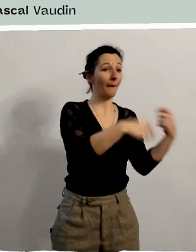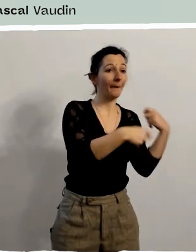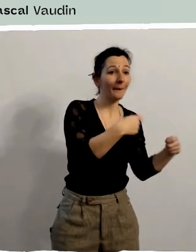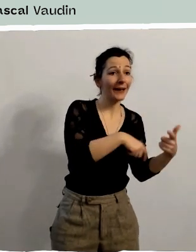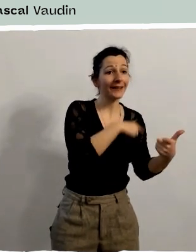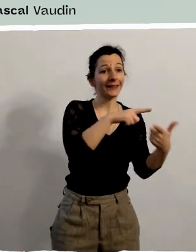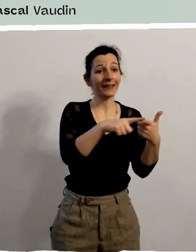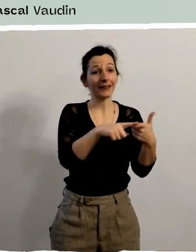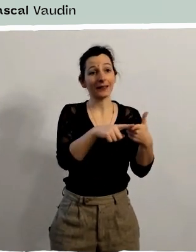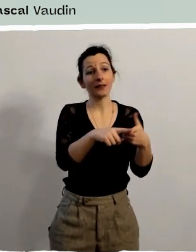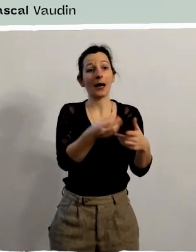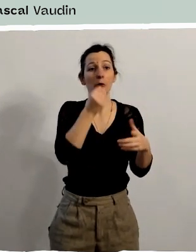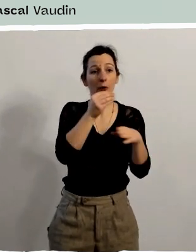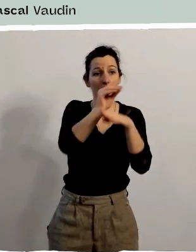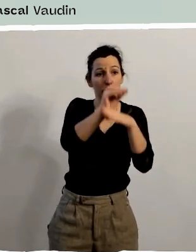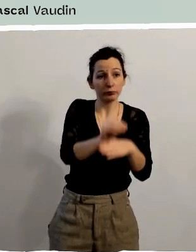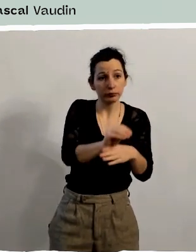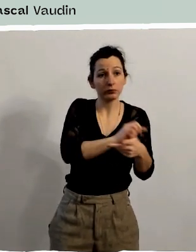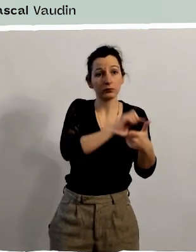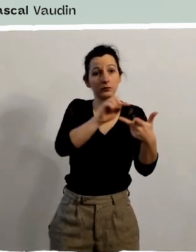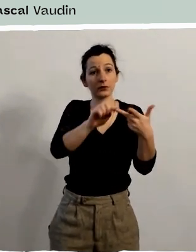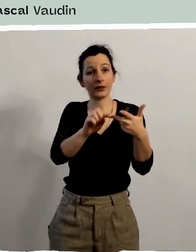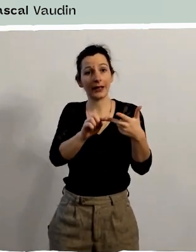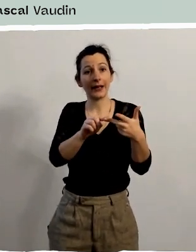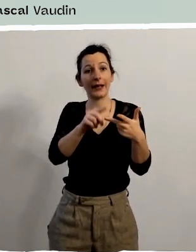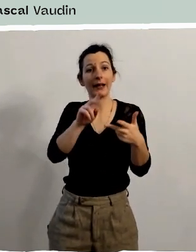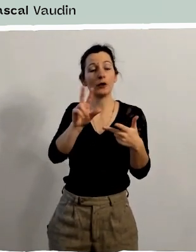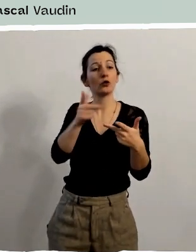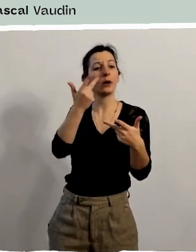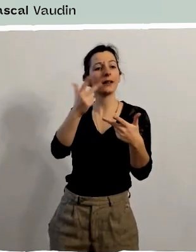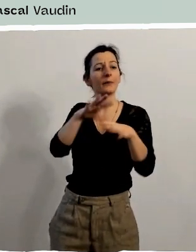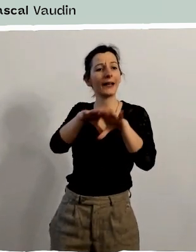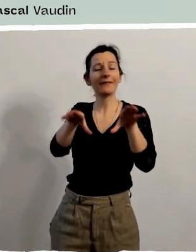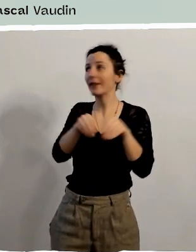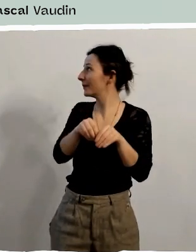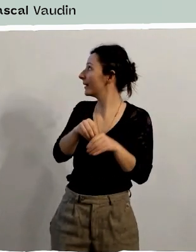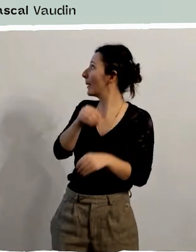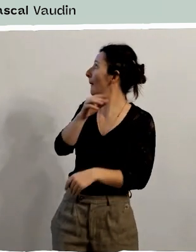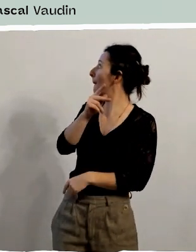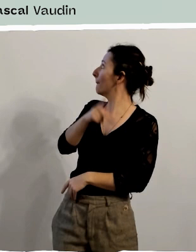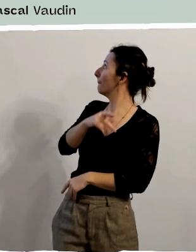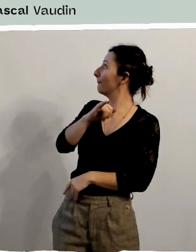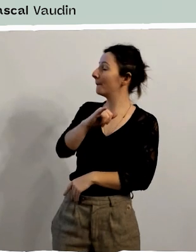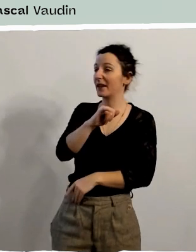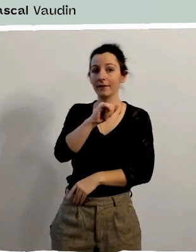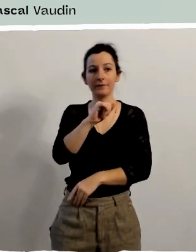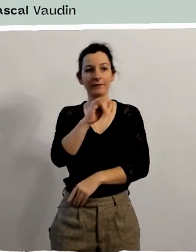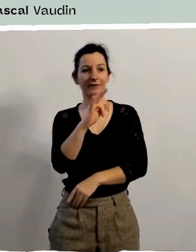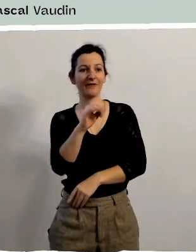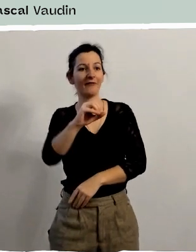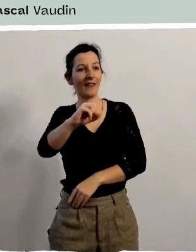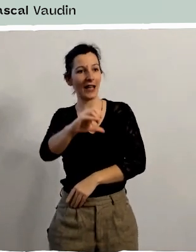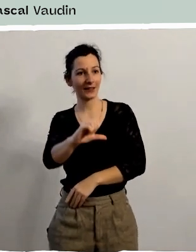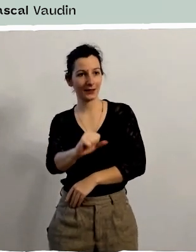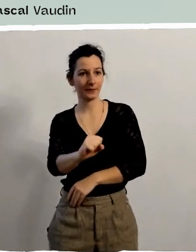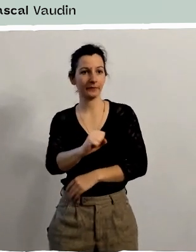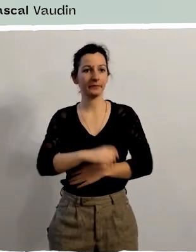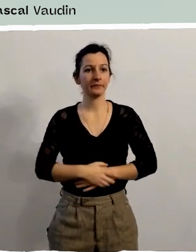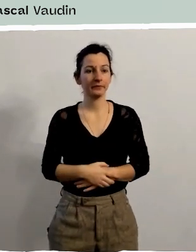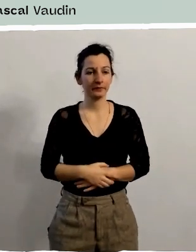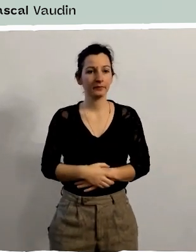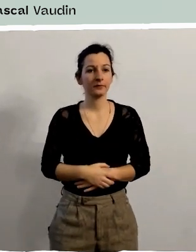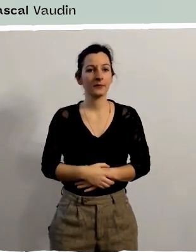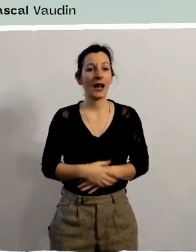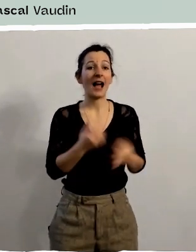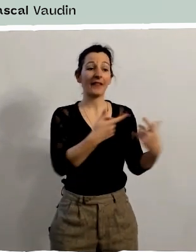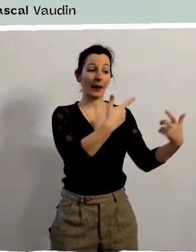plastifiants, les conservateurs et la famille des PFAS. En ce moment, on entend parler pas mal. Donc, les plastifiants,